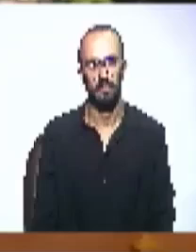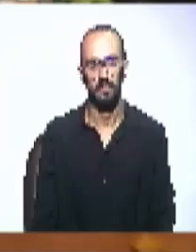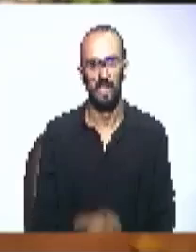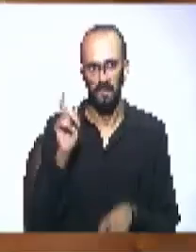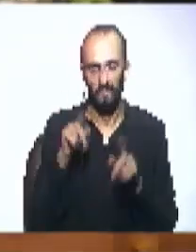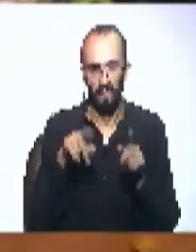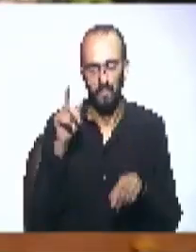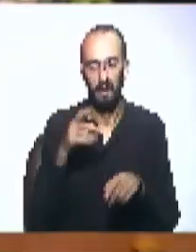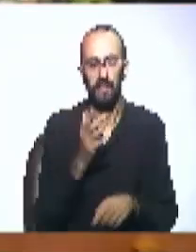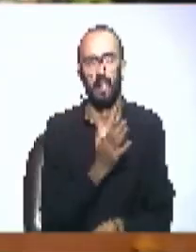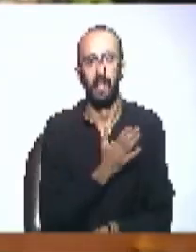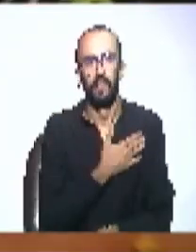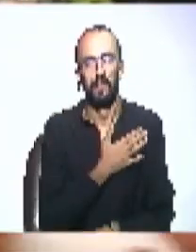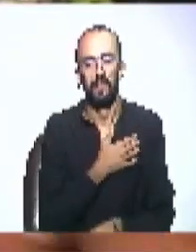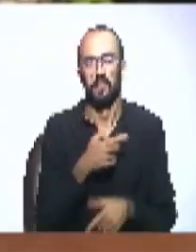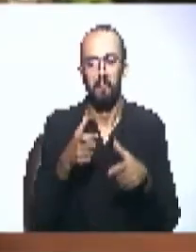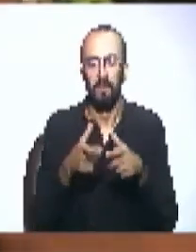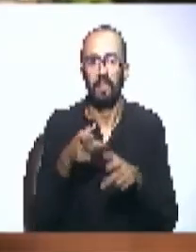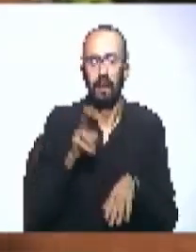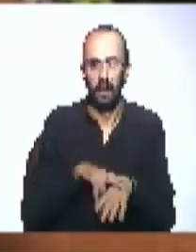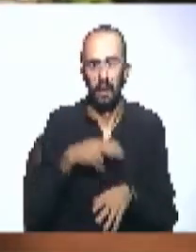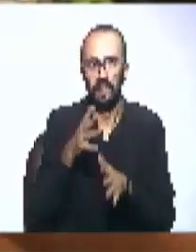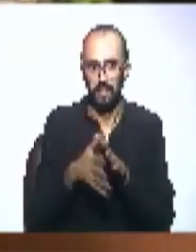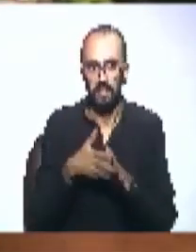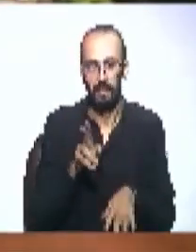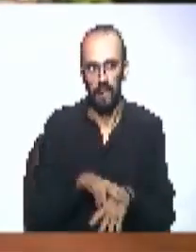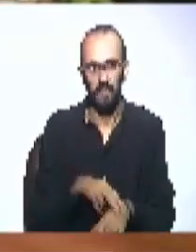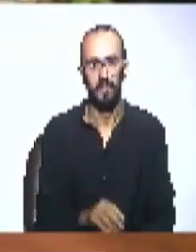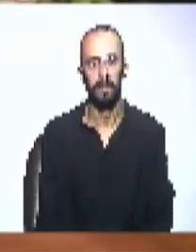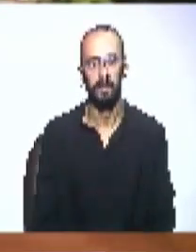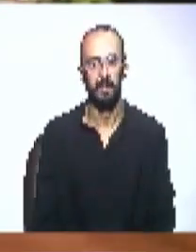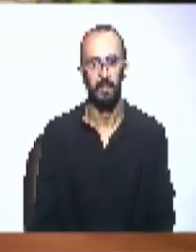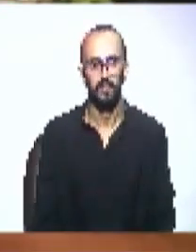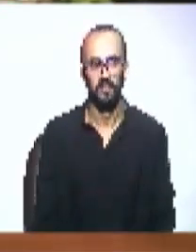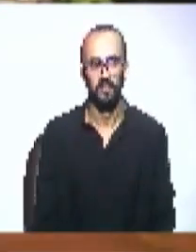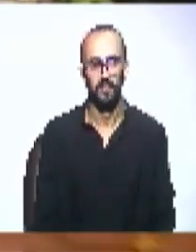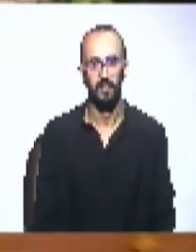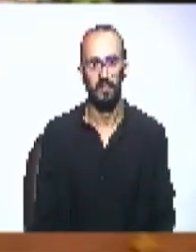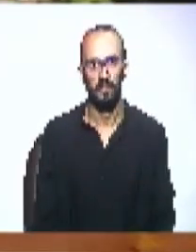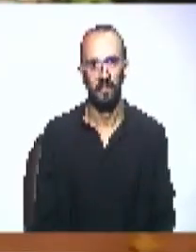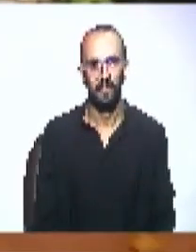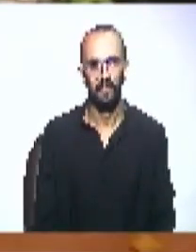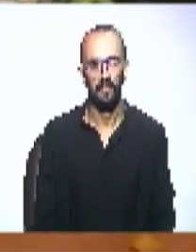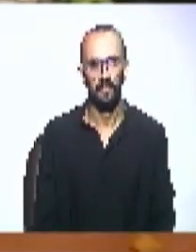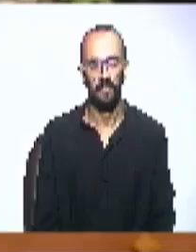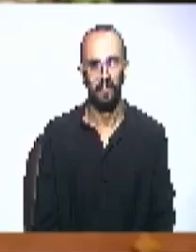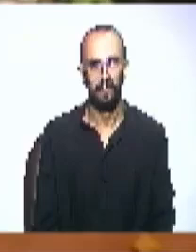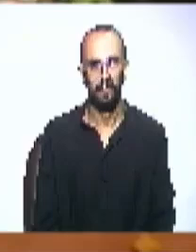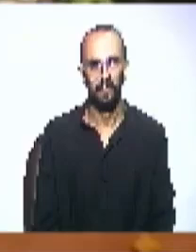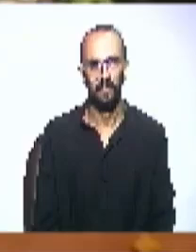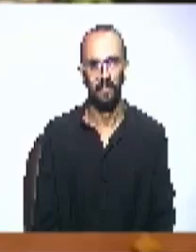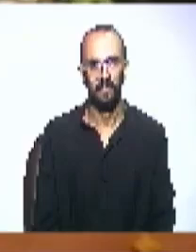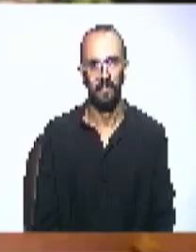المشاهدين طالب البرجر تاني. طيب حاضر، ثانية واحدة بس، نروح كسرين عليهم بيضة واحدة.